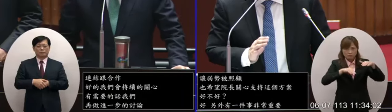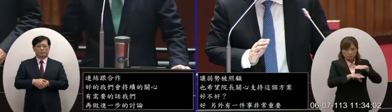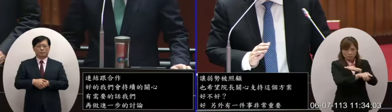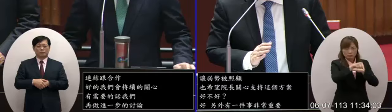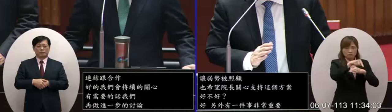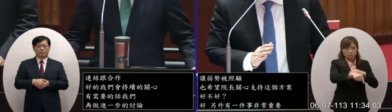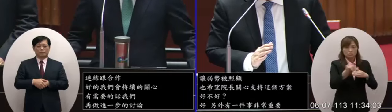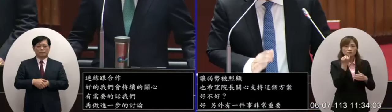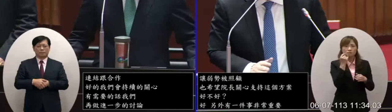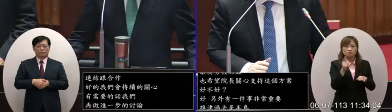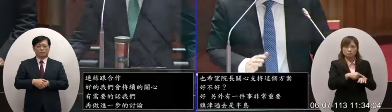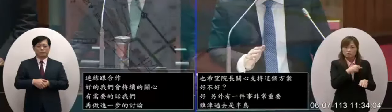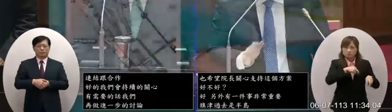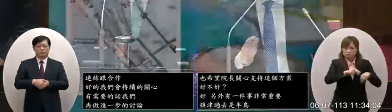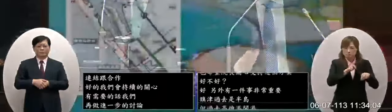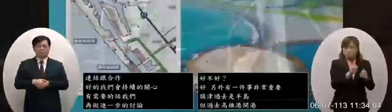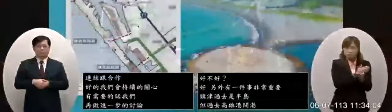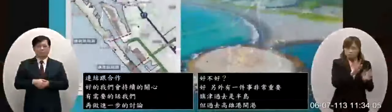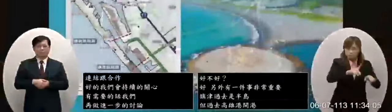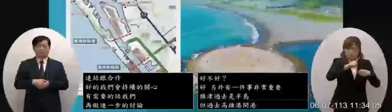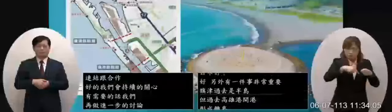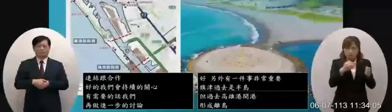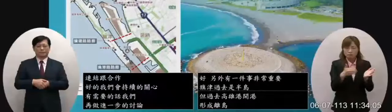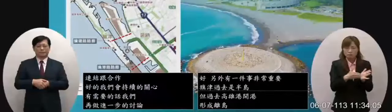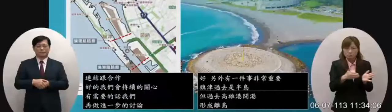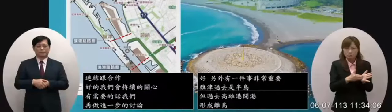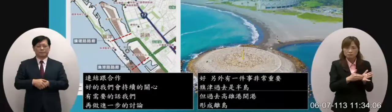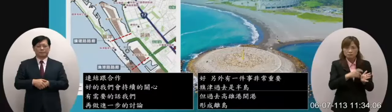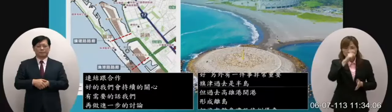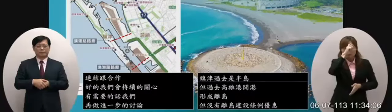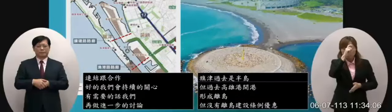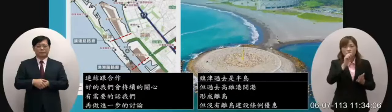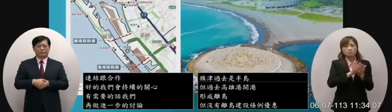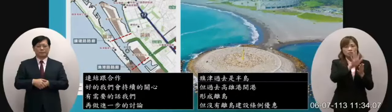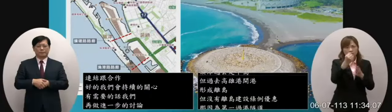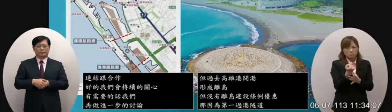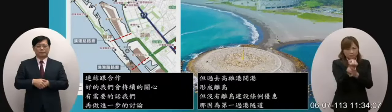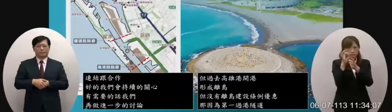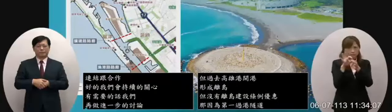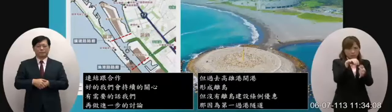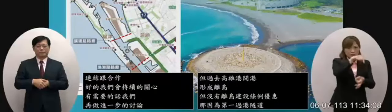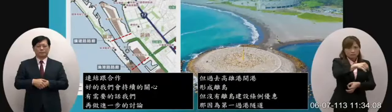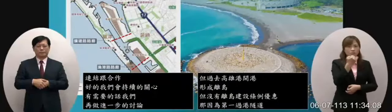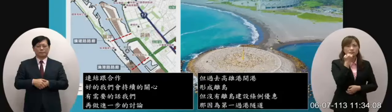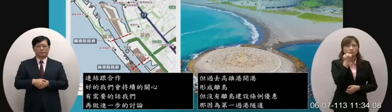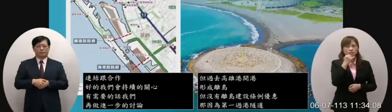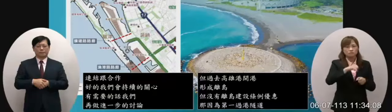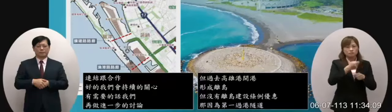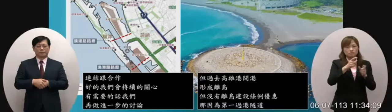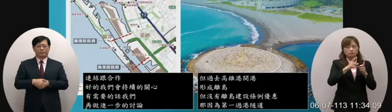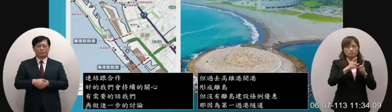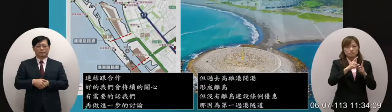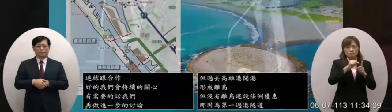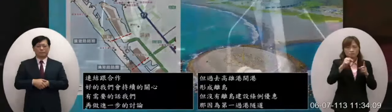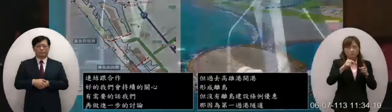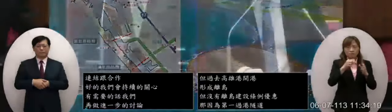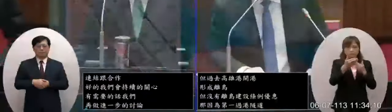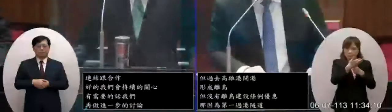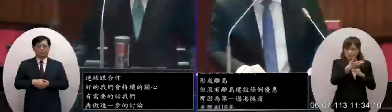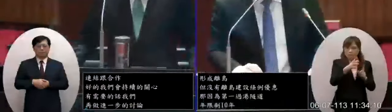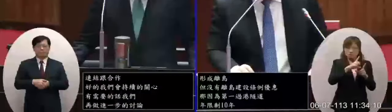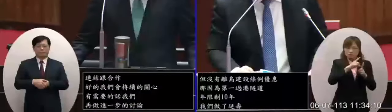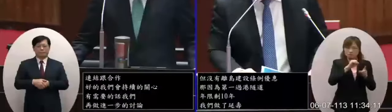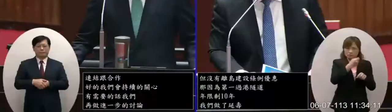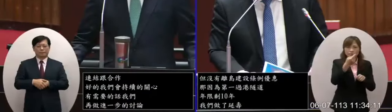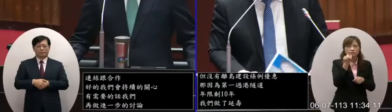来了哈。那我也期盼未来行政院跟交通部能够持续来支持了哈，让旗津人有更安全回家的道路，好吗？请院长